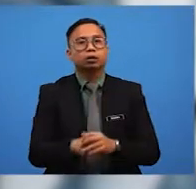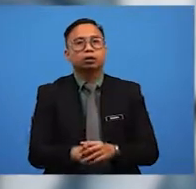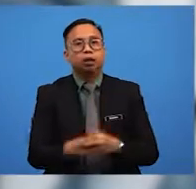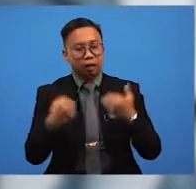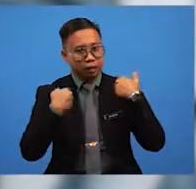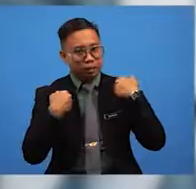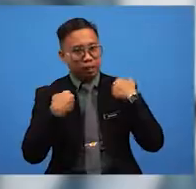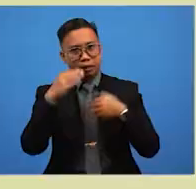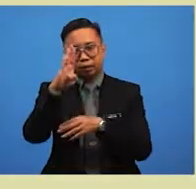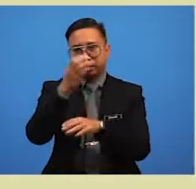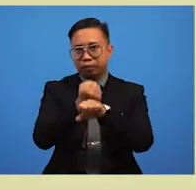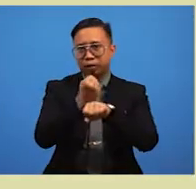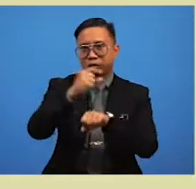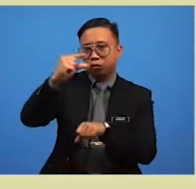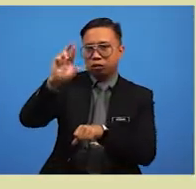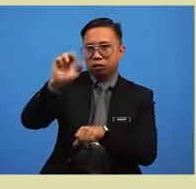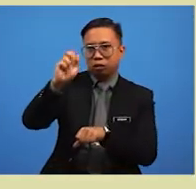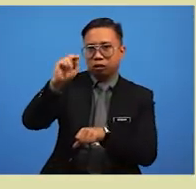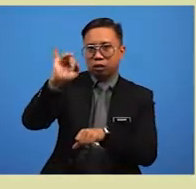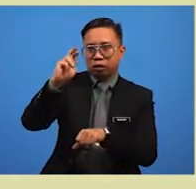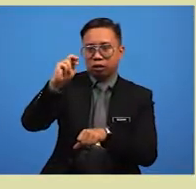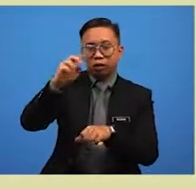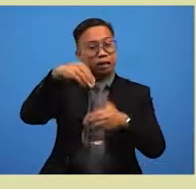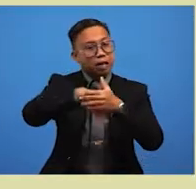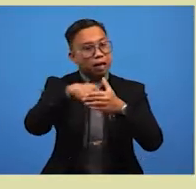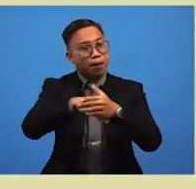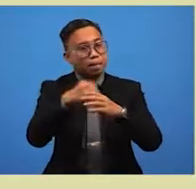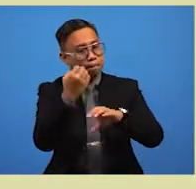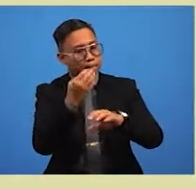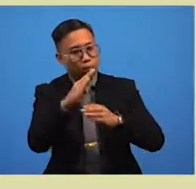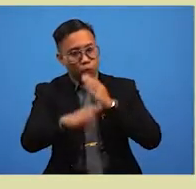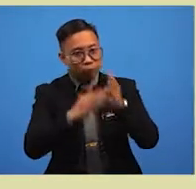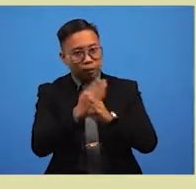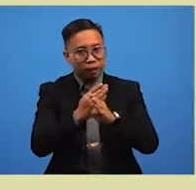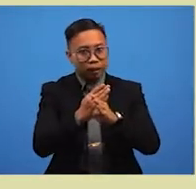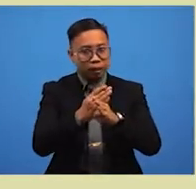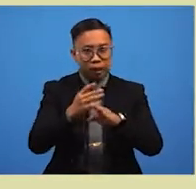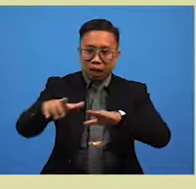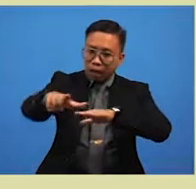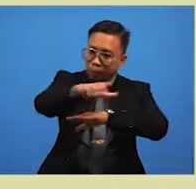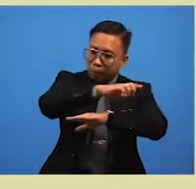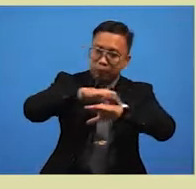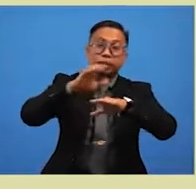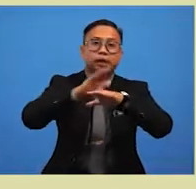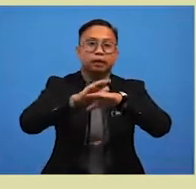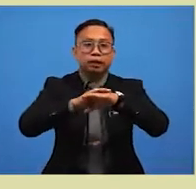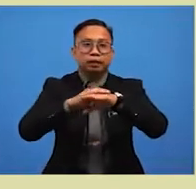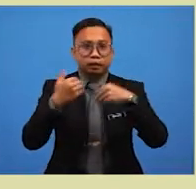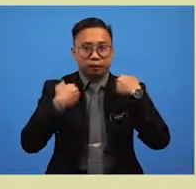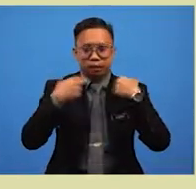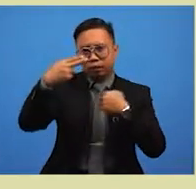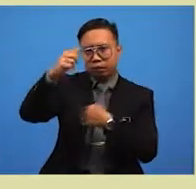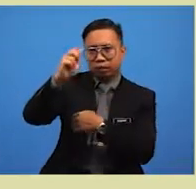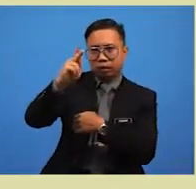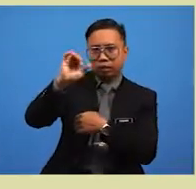Terdapat batuan granit di dalam kerak bumi. Apabila lapisan atas batuan mengalami hakisan dalam